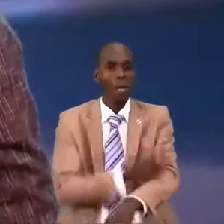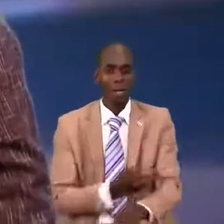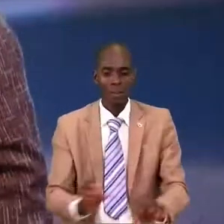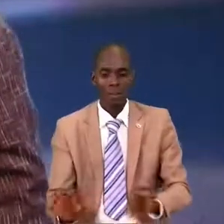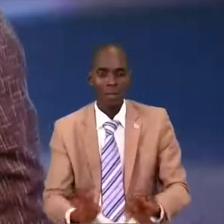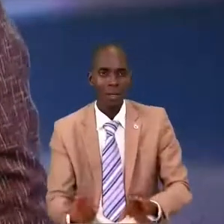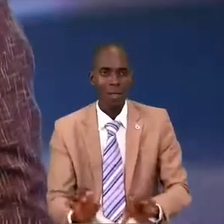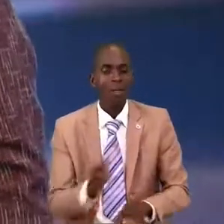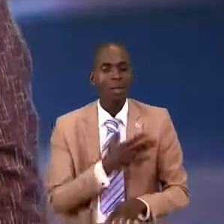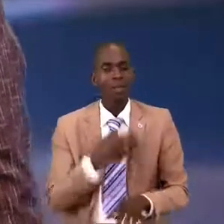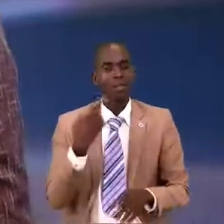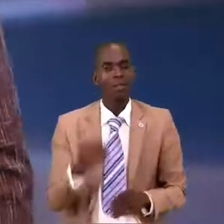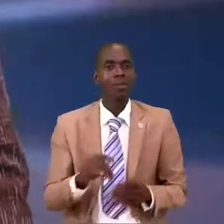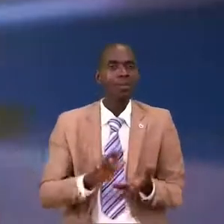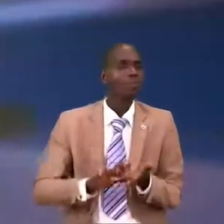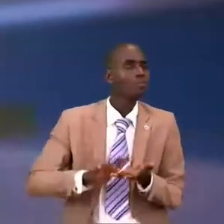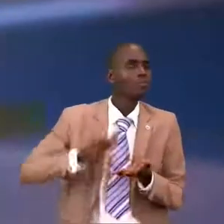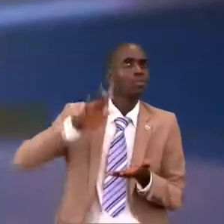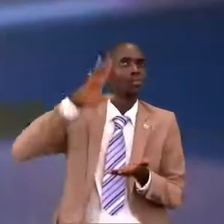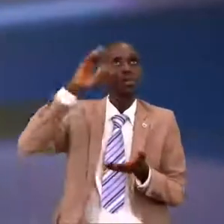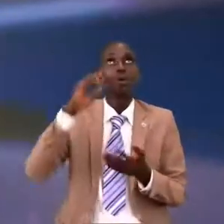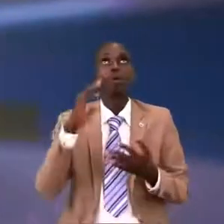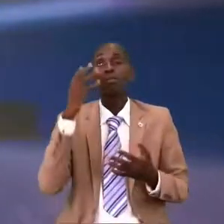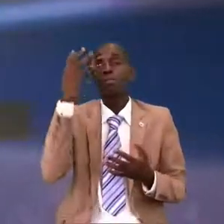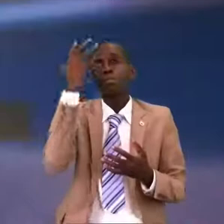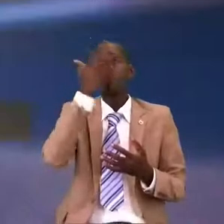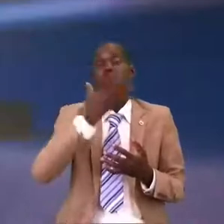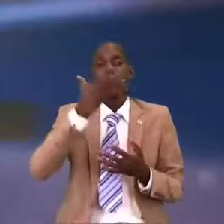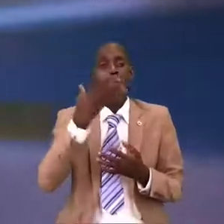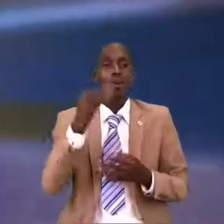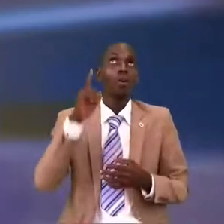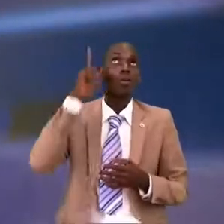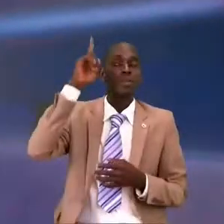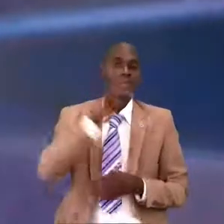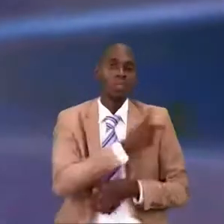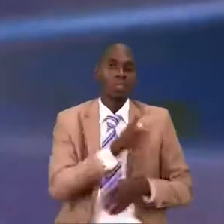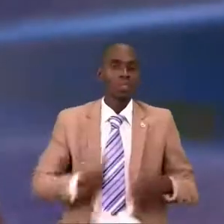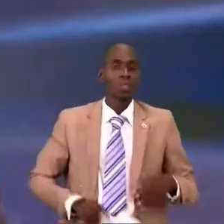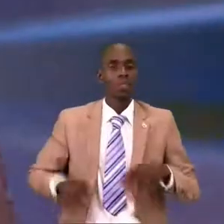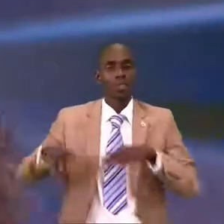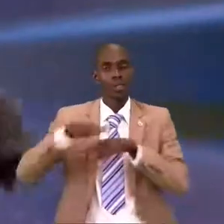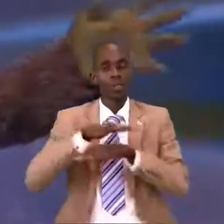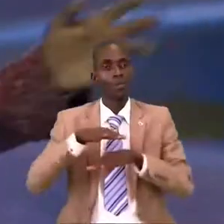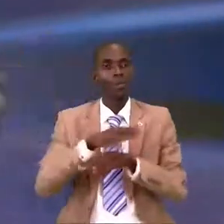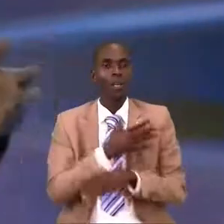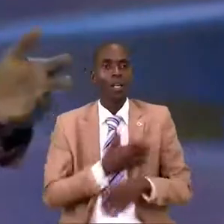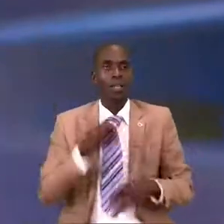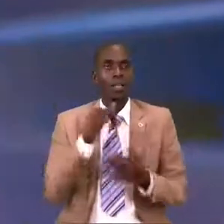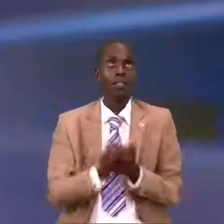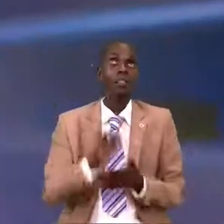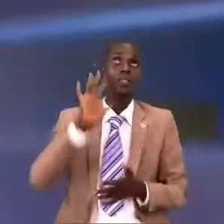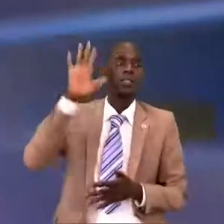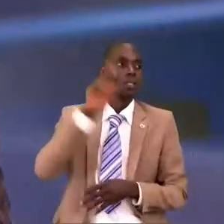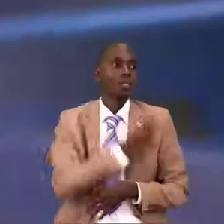Verset 13, il dit, ton règne est un règne de tous les siècles, un royaume